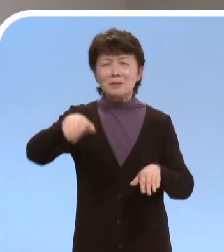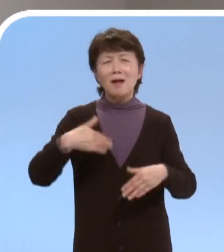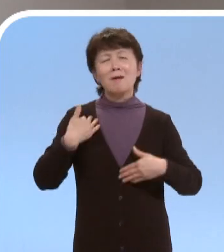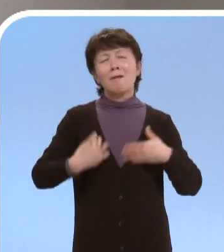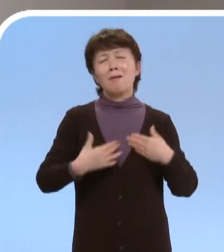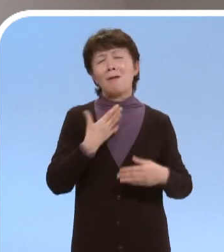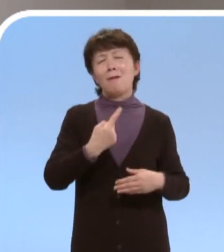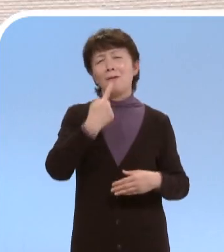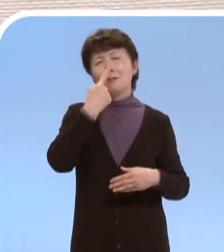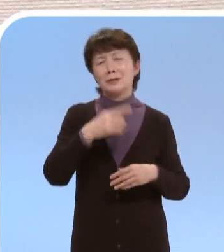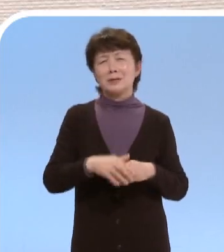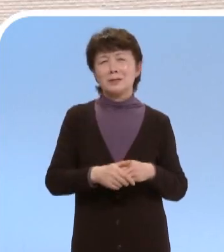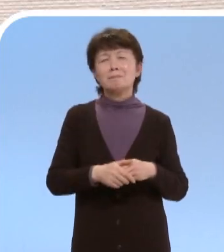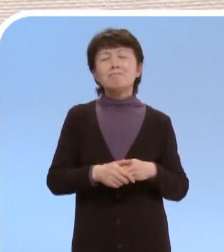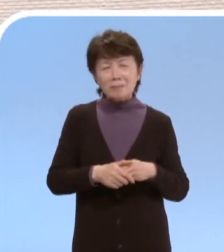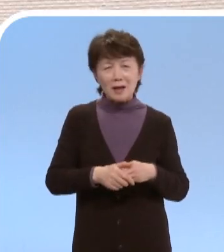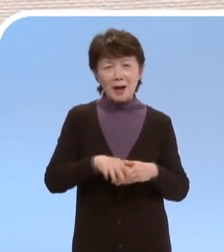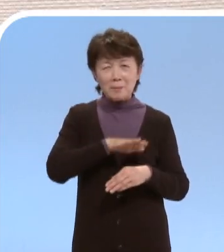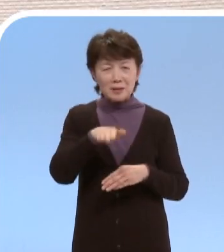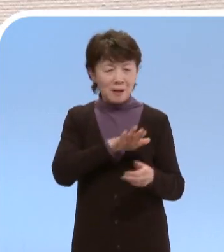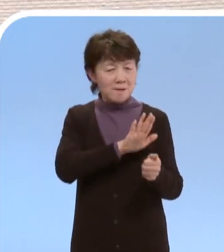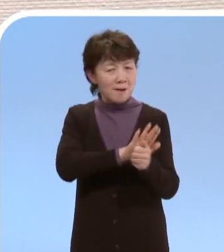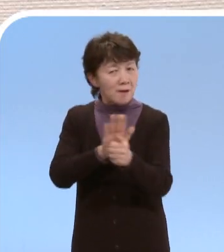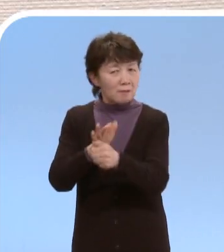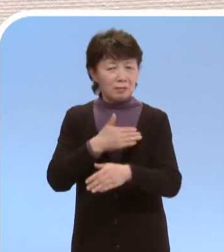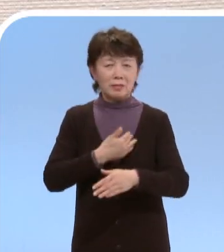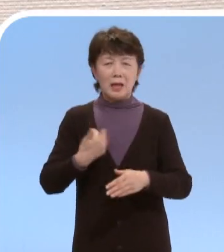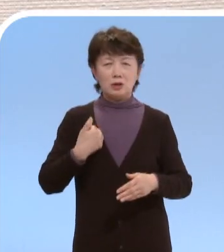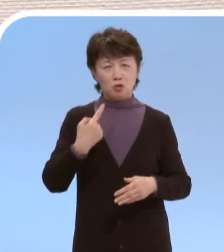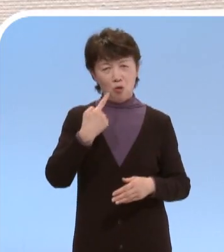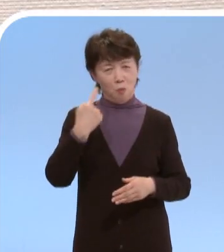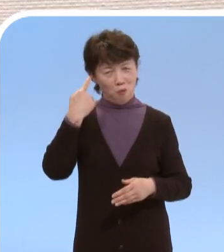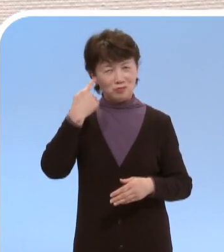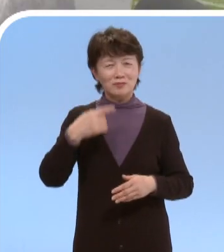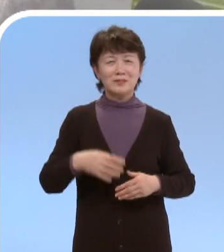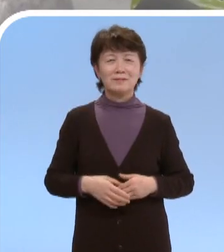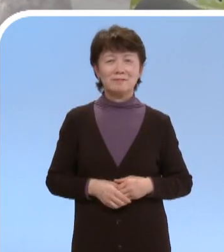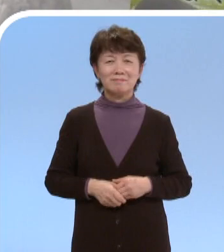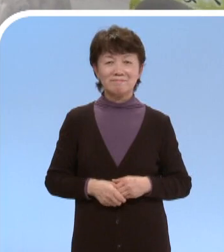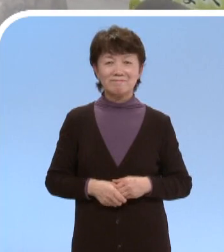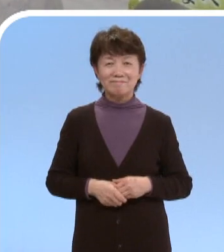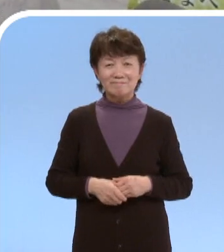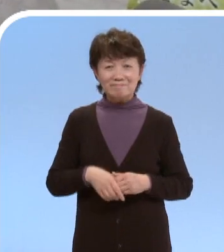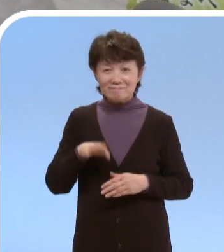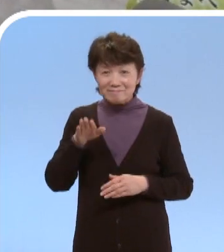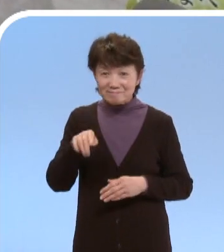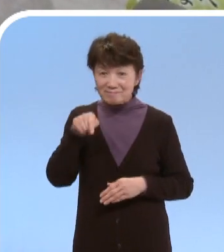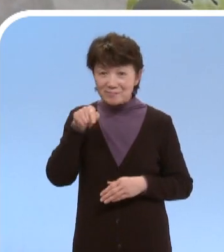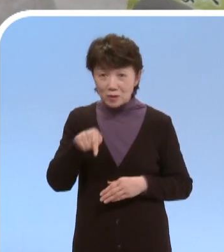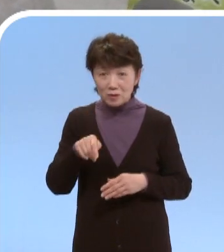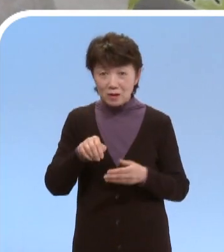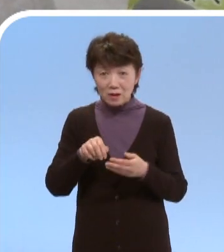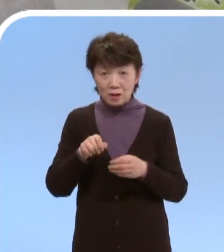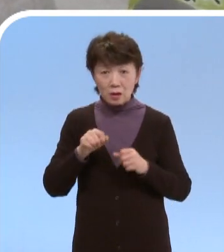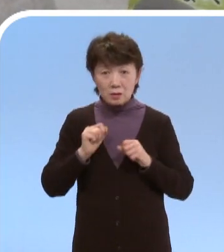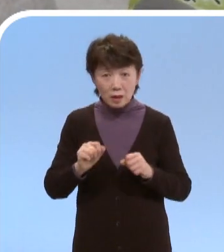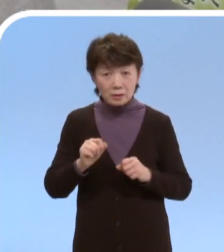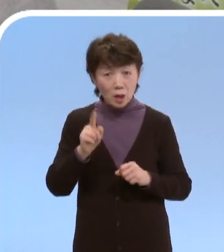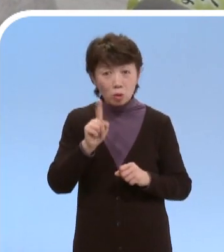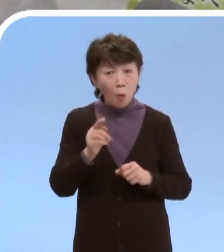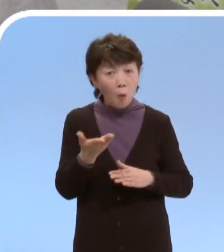ので、それでいろんな地域に貢献できればいいかなっていうところですね。 これを使われてみてどうです